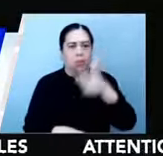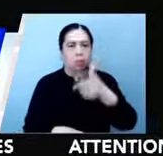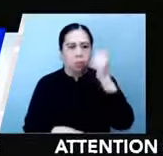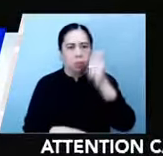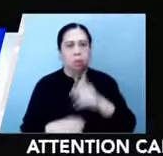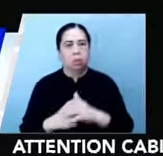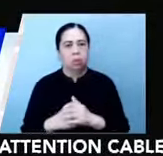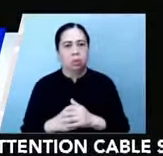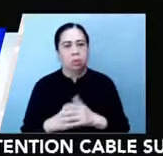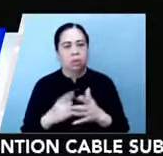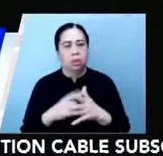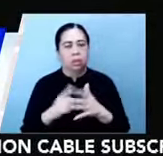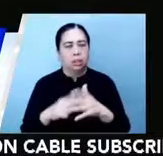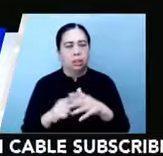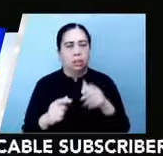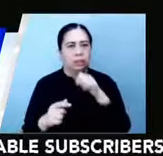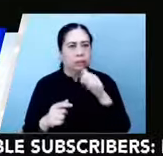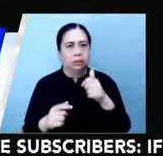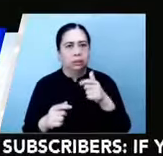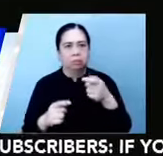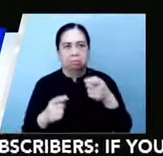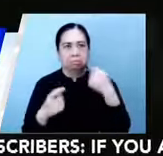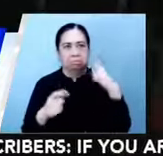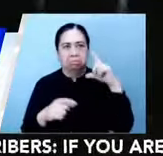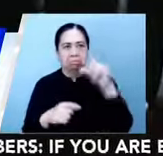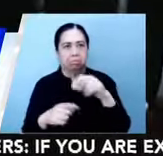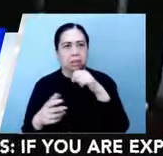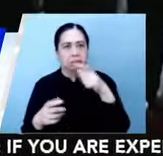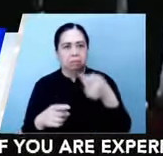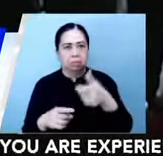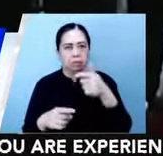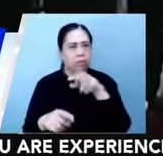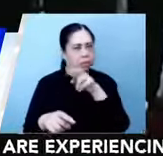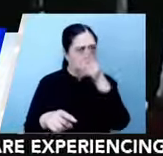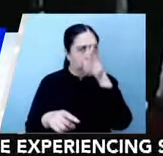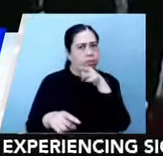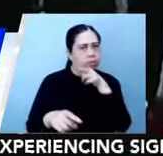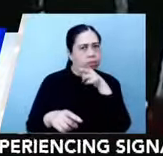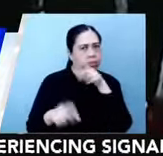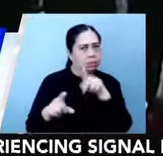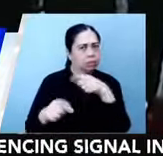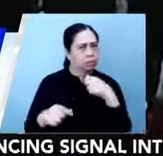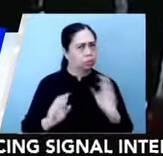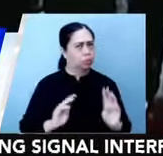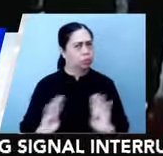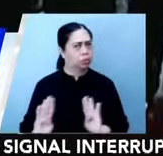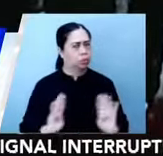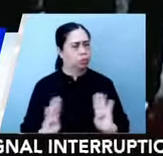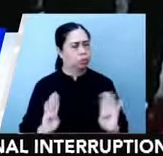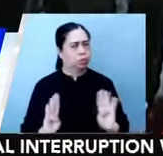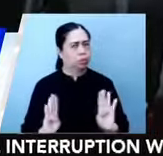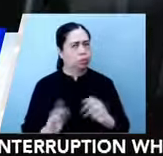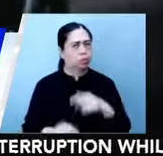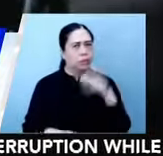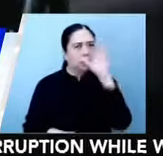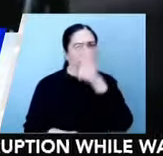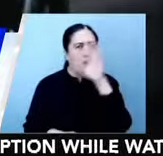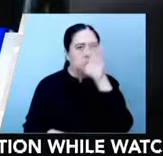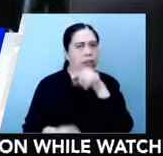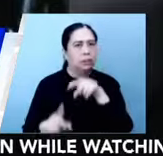ito pumutok. Bagong insidente, pinaghinalaan na ang lalaki dahil sa kanyang kilos. May hinahanap daw siya sa barangay